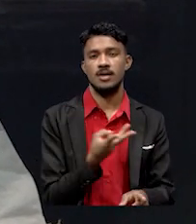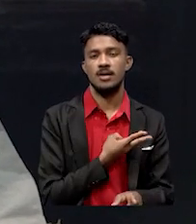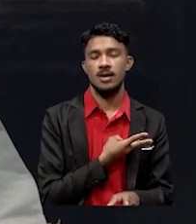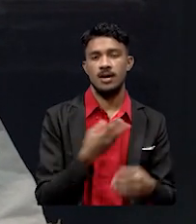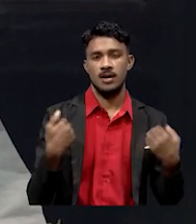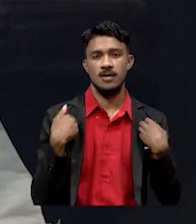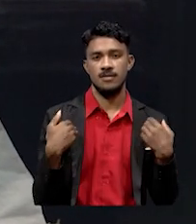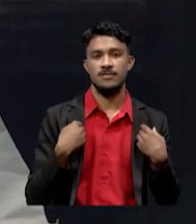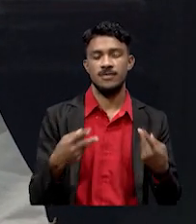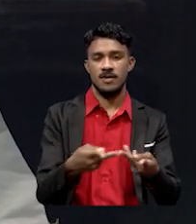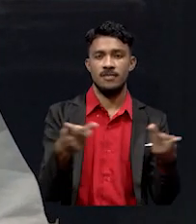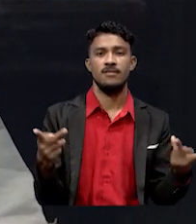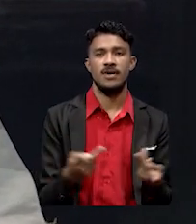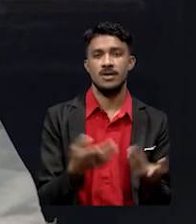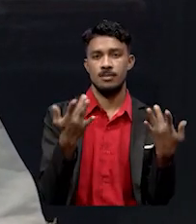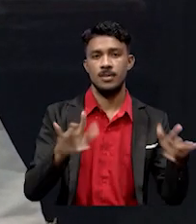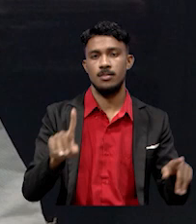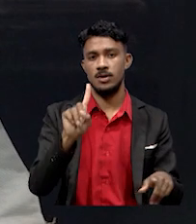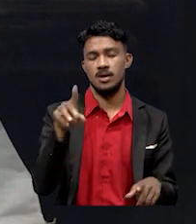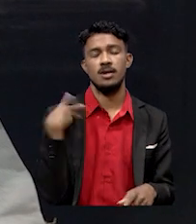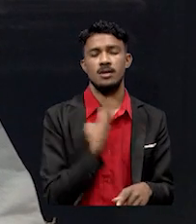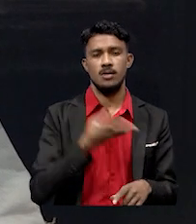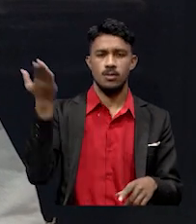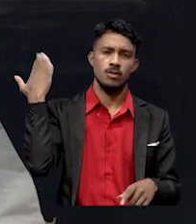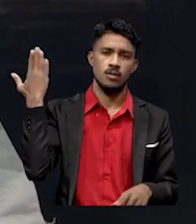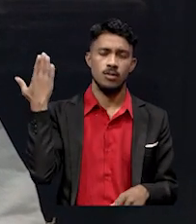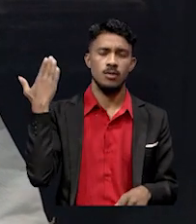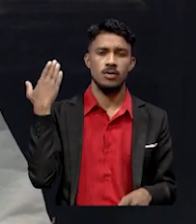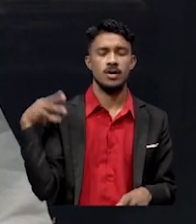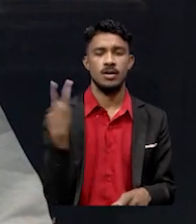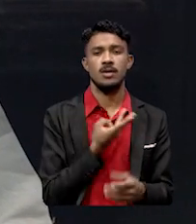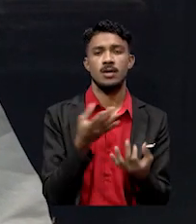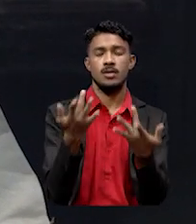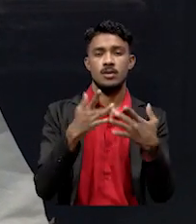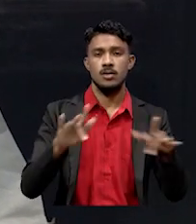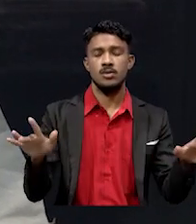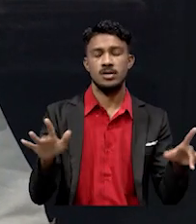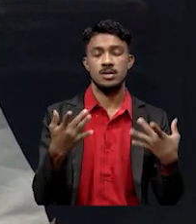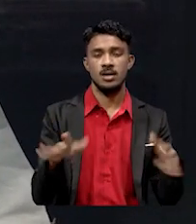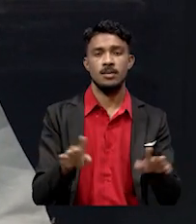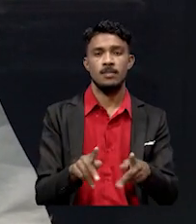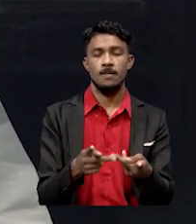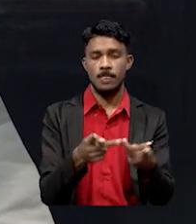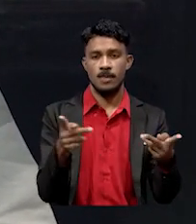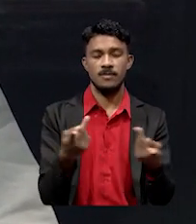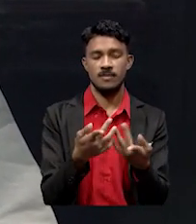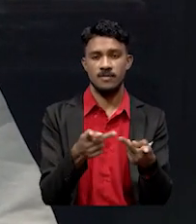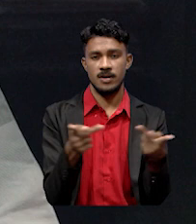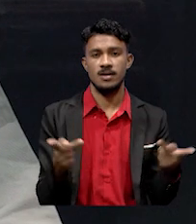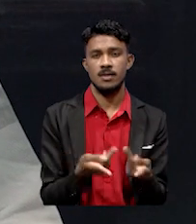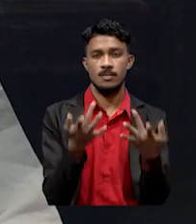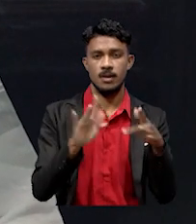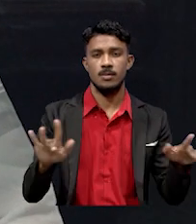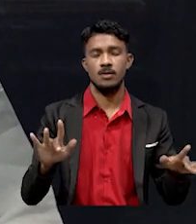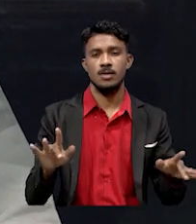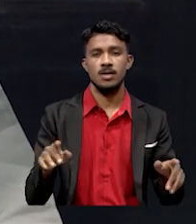ida. Nabi mak kita ulu keras kita husik mama kela bayi tanya religius siara lelio siara madre siara